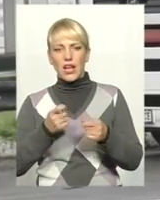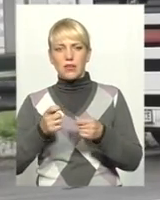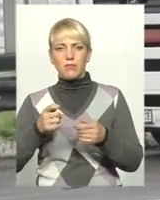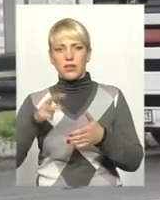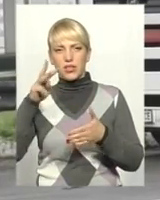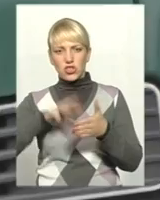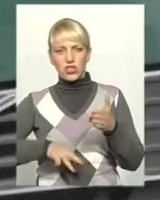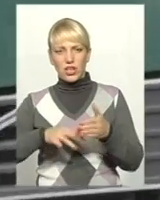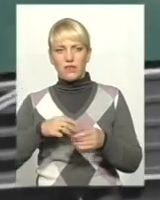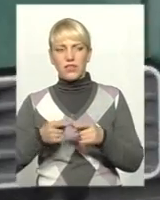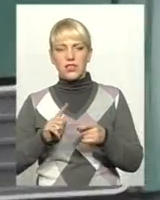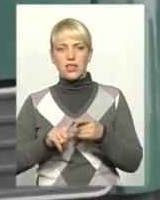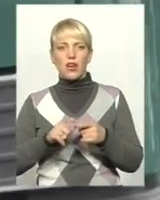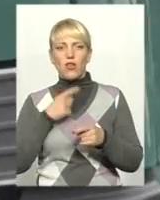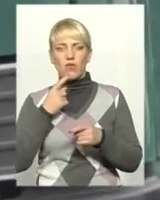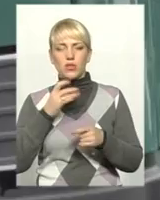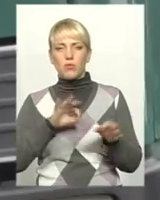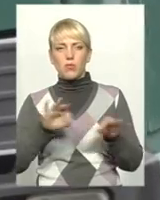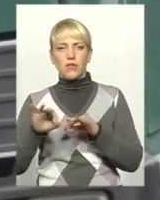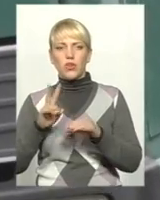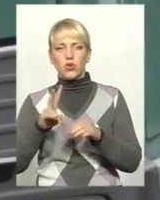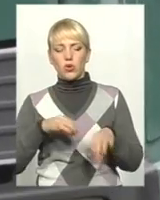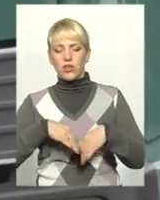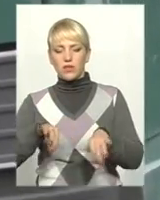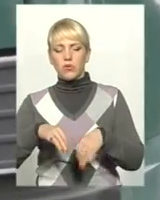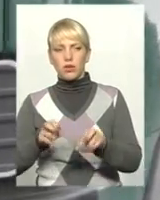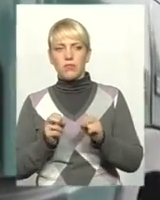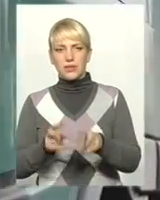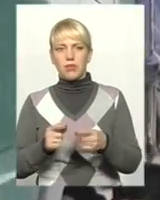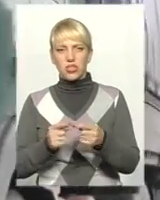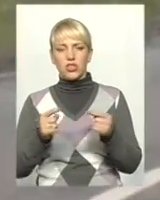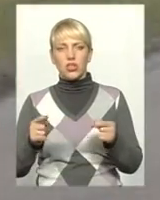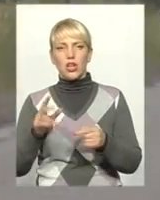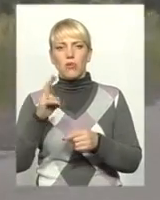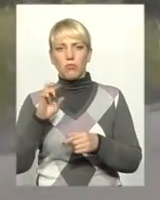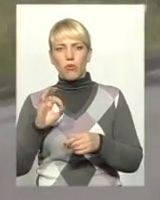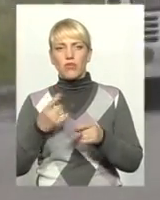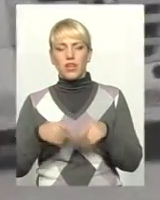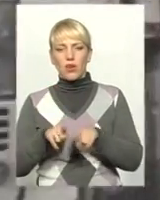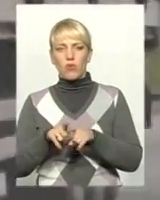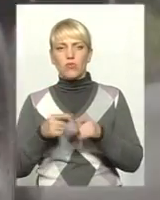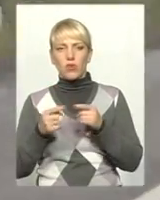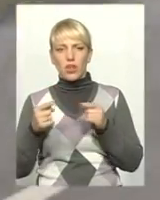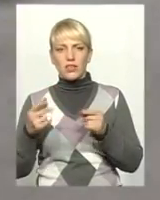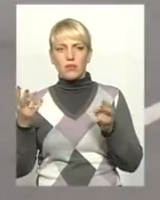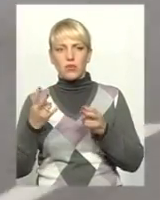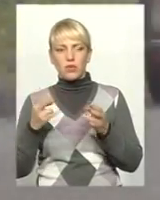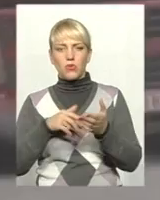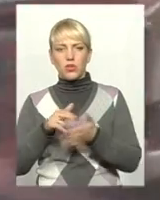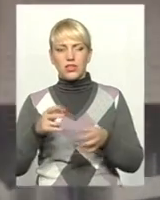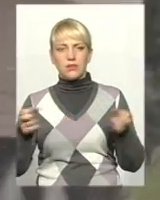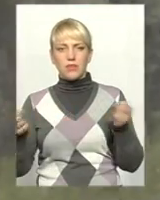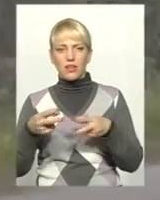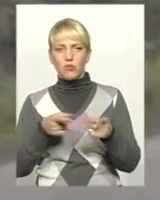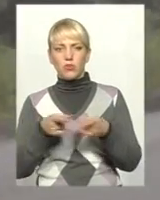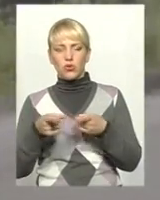штрафу. Стосується це й перевізників, котрі транспортують небезпечні речовини. Адже у такому разі водії повинні пройти відповідну